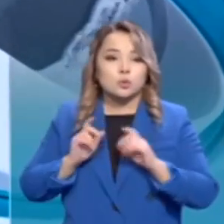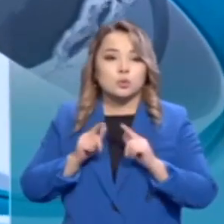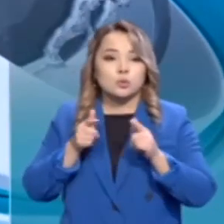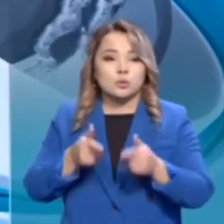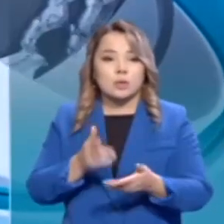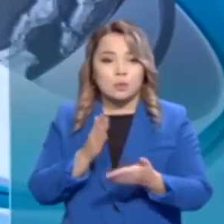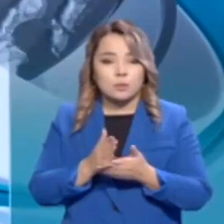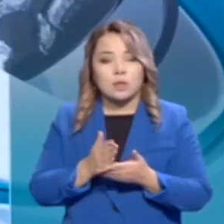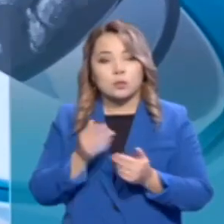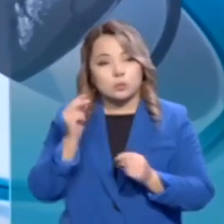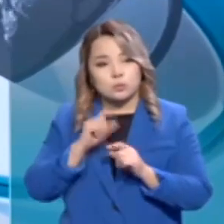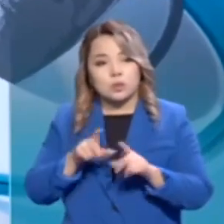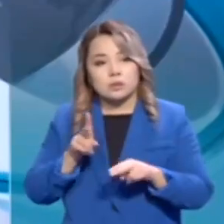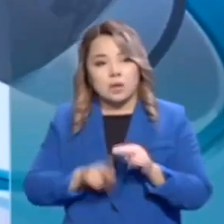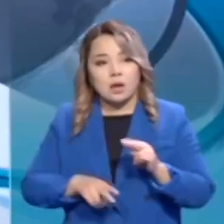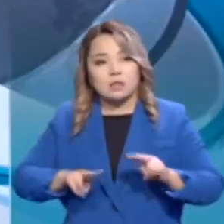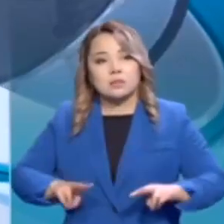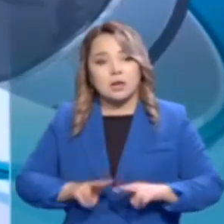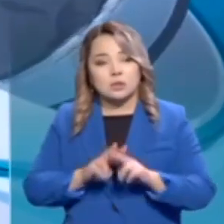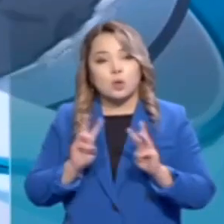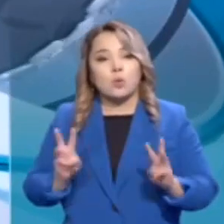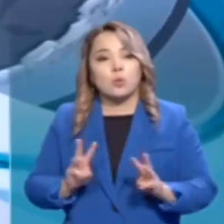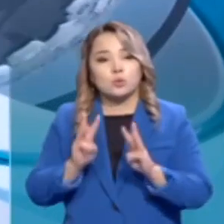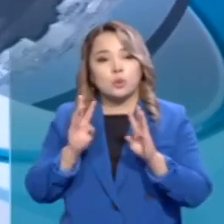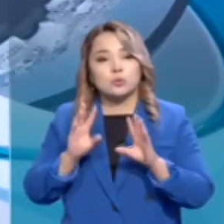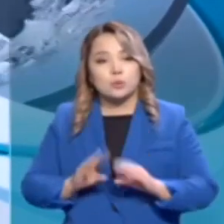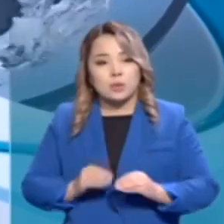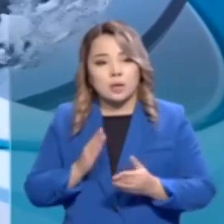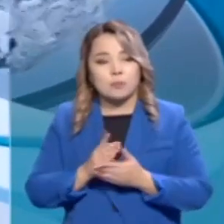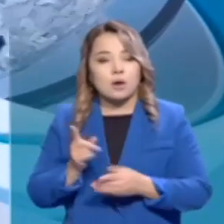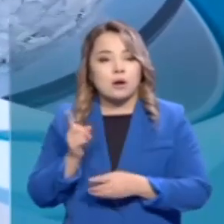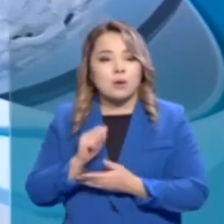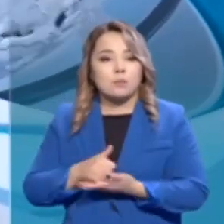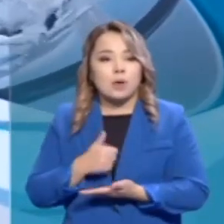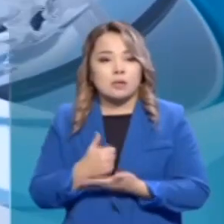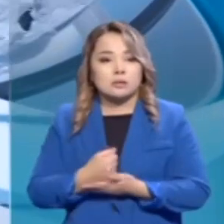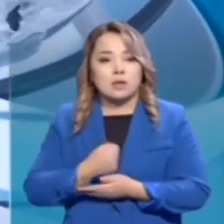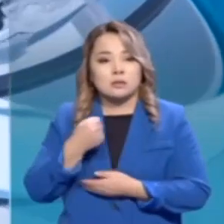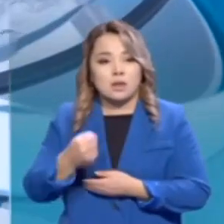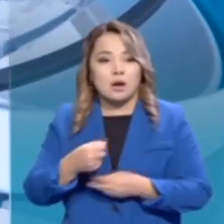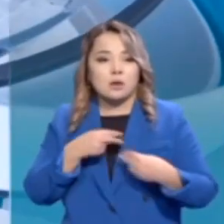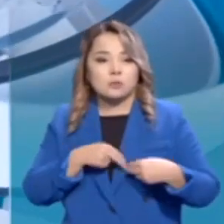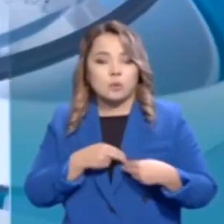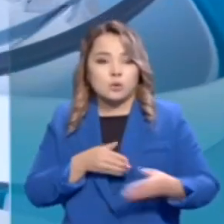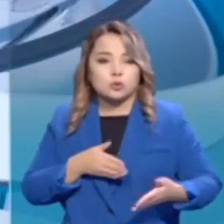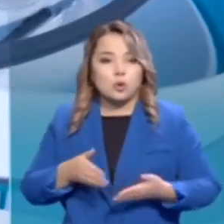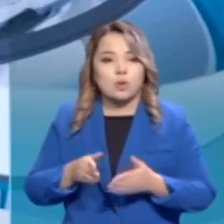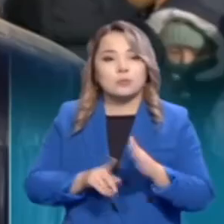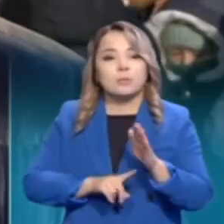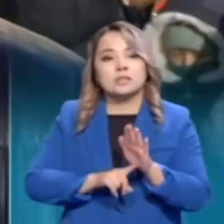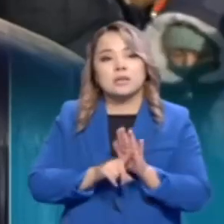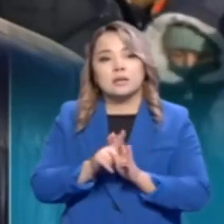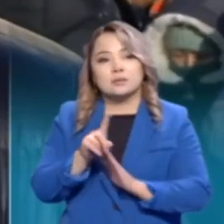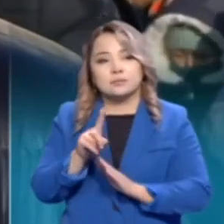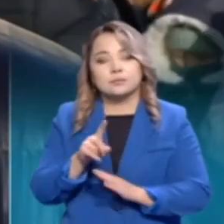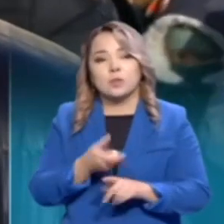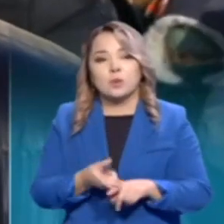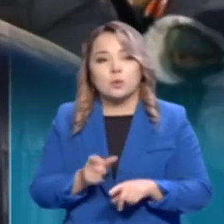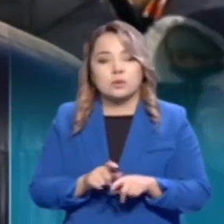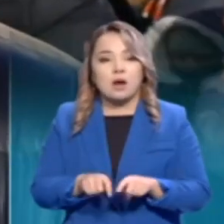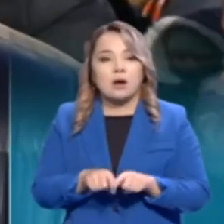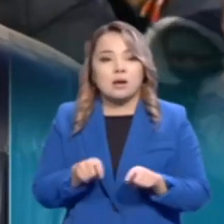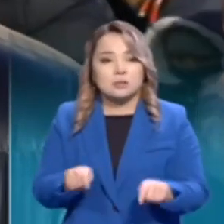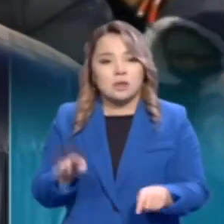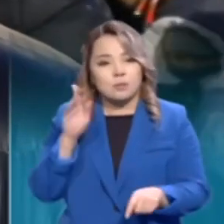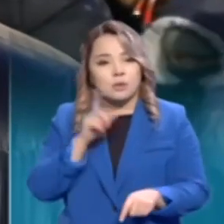түскен. Оқуын аяқтап, Астанада өрт сөндіру постының қарауыл басшысы ретінде еңбек жолын бастайды. Бұл өте ашық жігіт